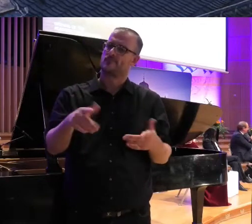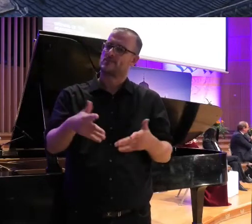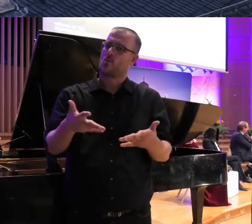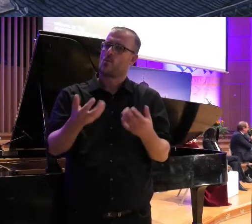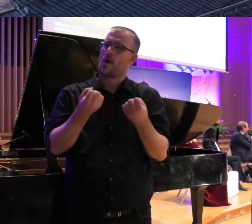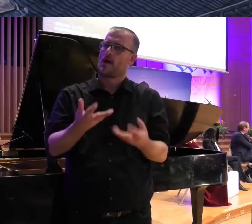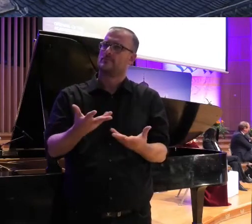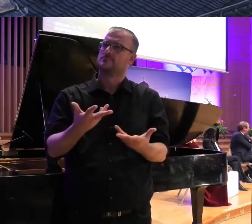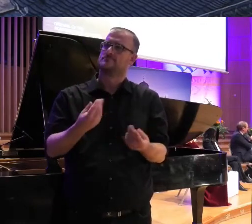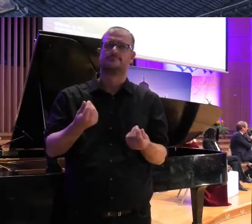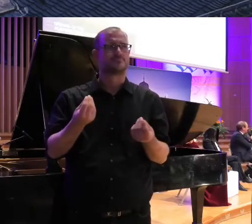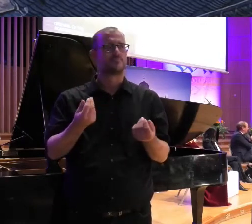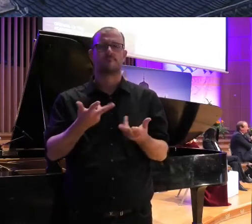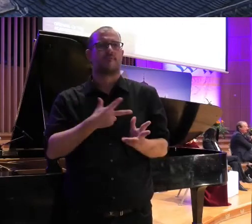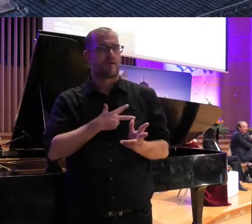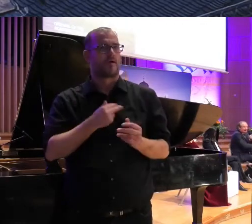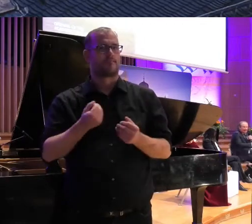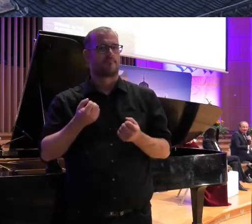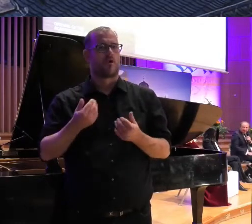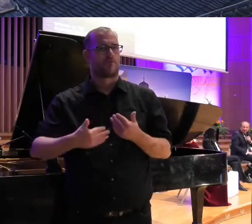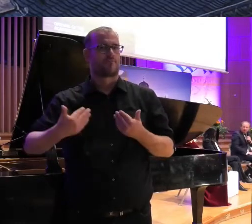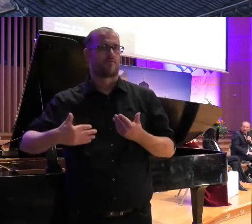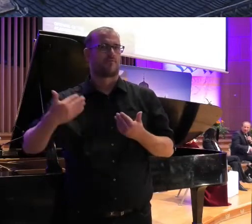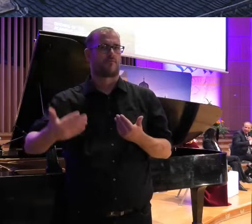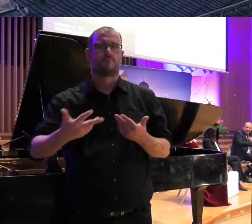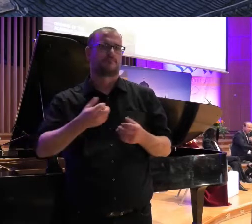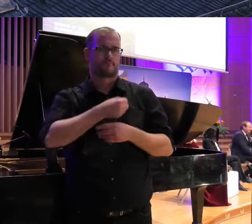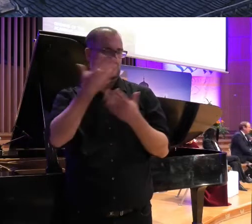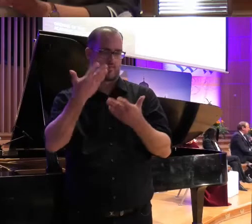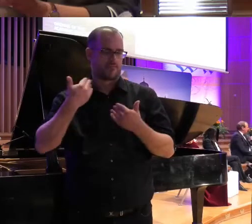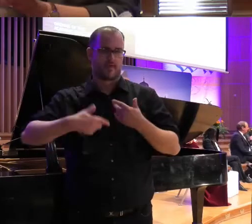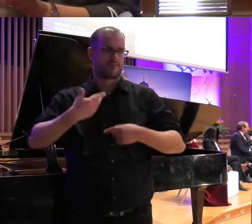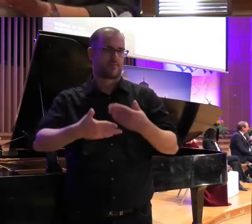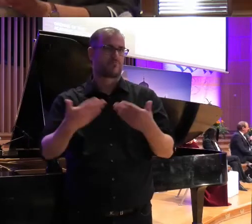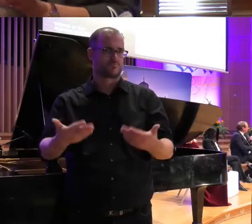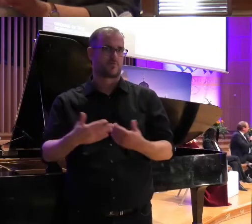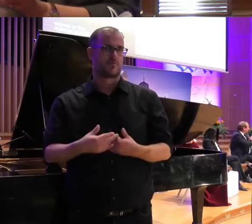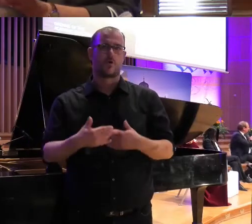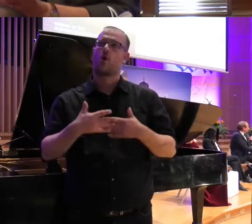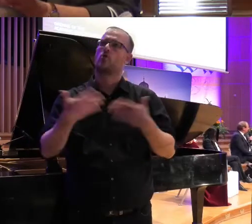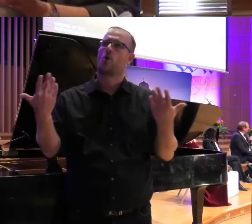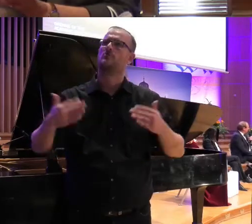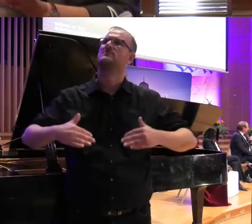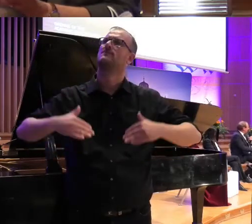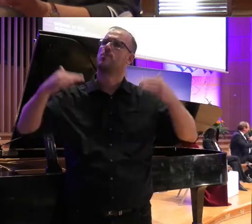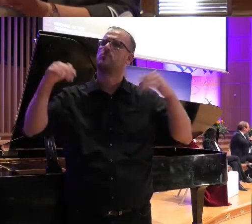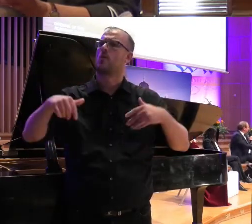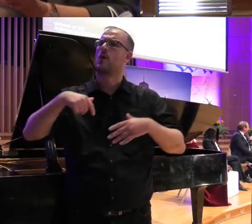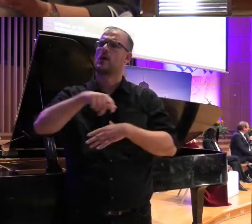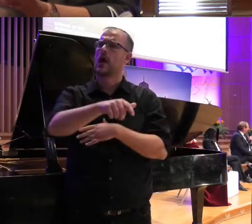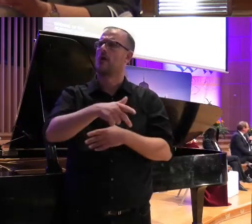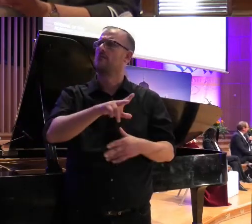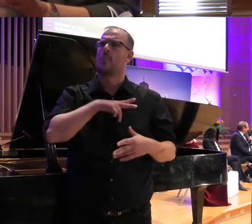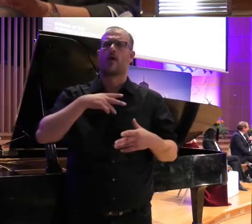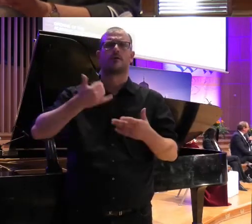Ereignisse einfach häufen. Das ist eine klare Entwicklung. Hatten wir sozusagen die großen Fluten auch hier am Rhein, lange ist es